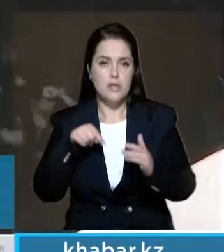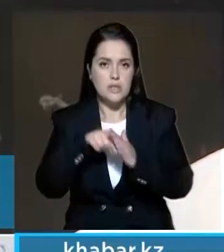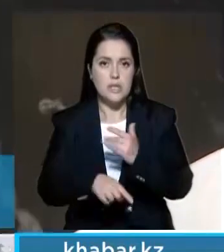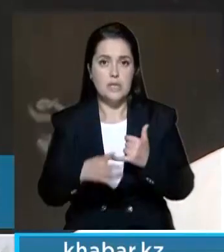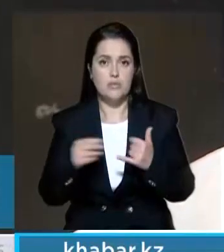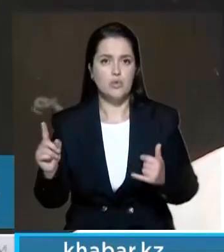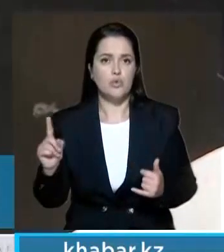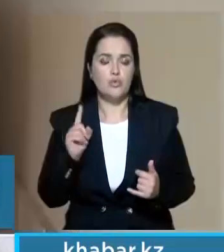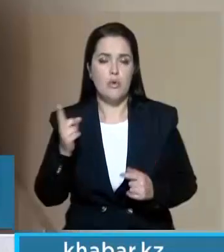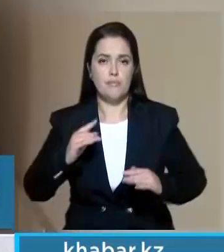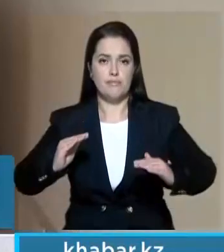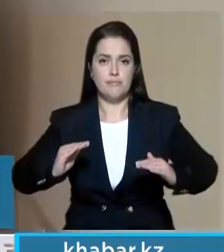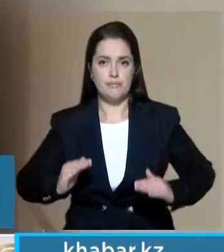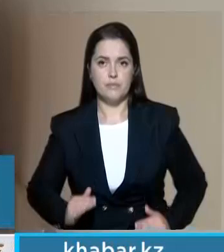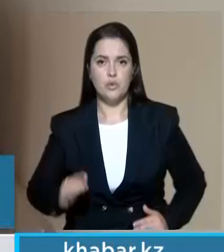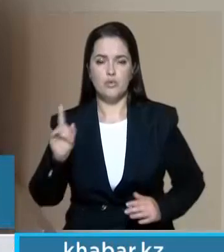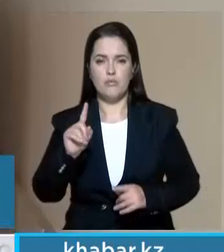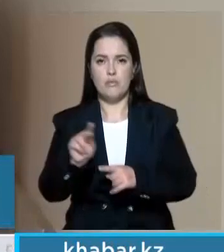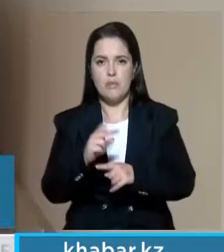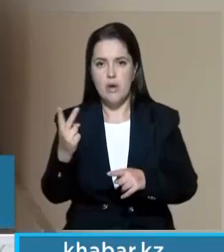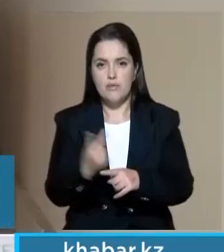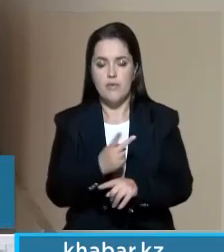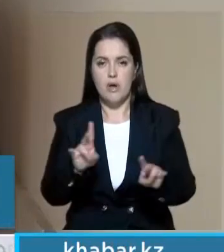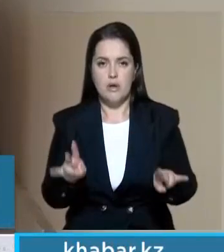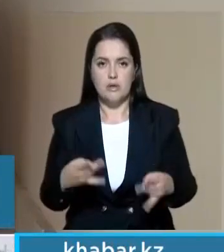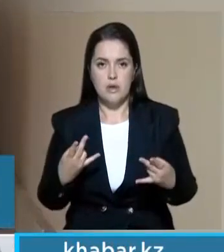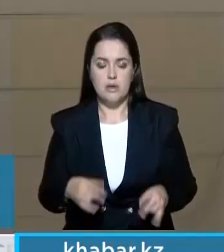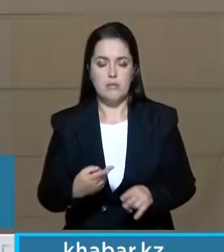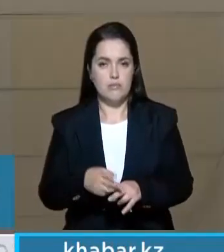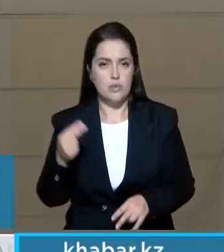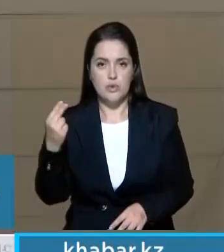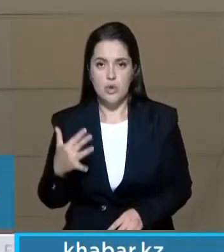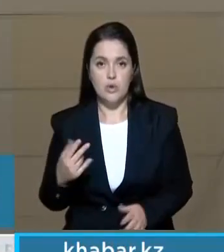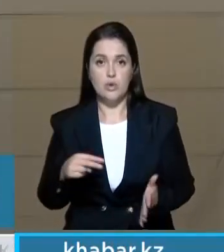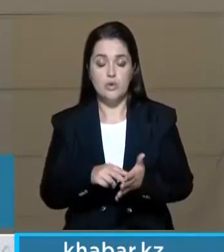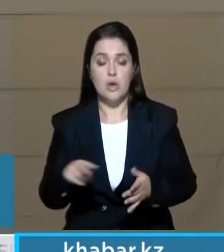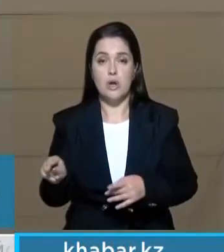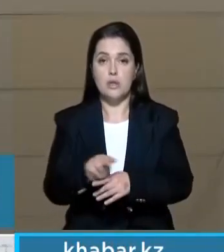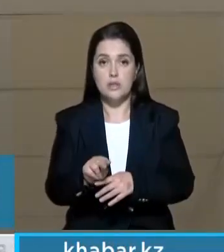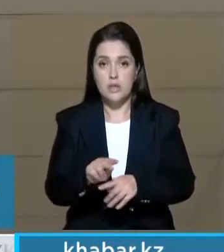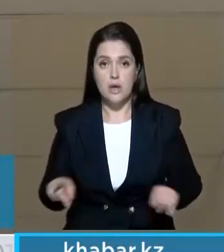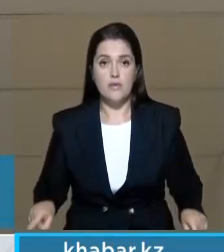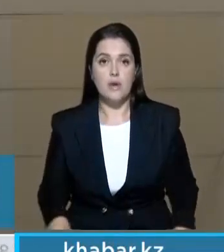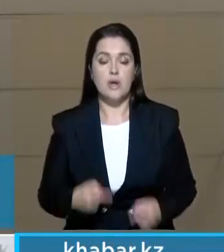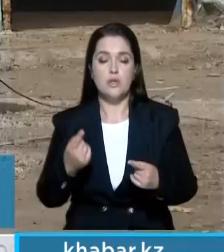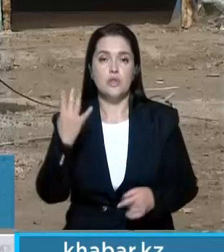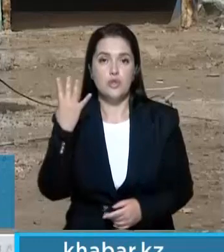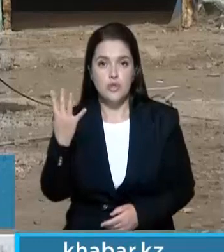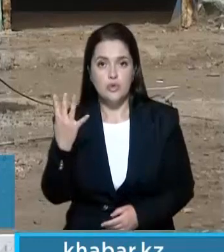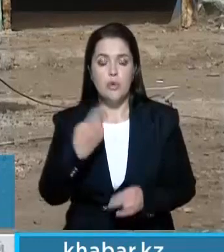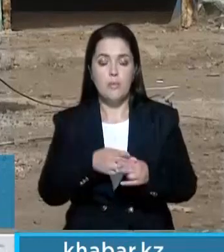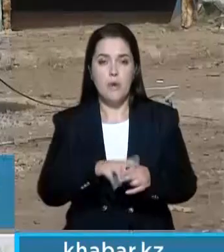их спада, чтобы не пришлось переделывать и без того дорогостоящий ремонт. В реставрацию поврежденных паводками четырех